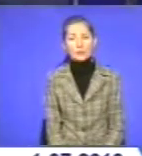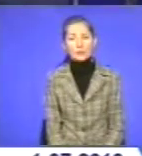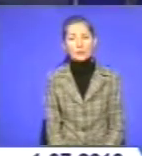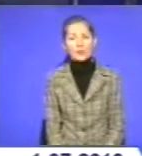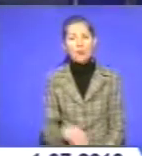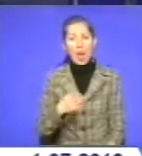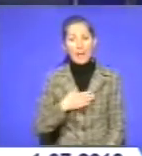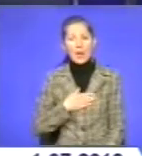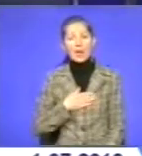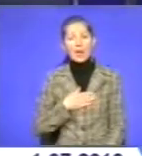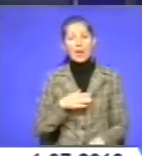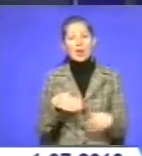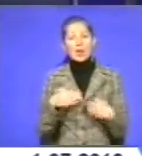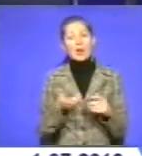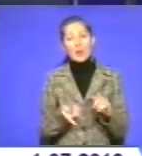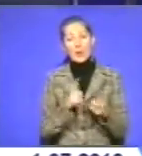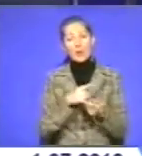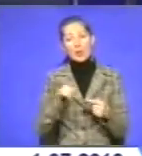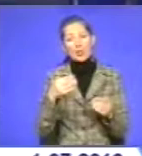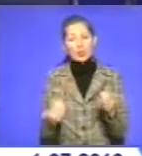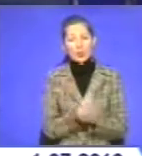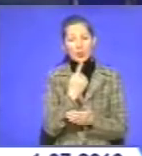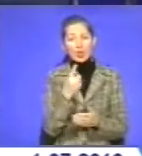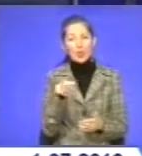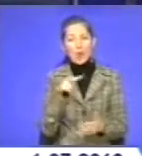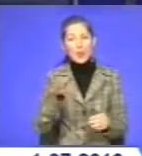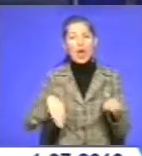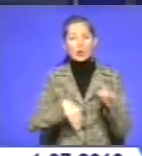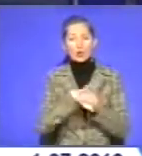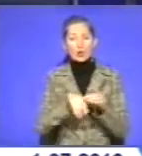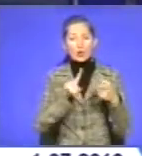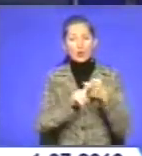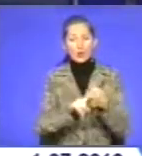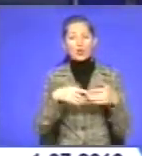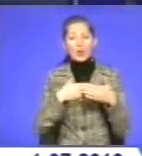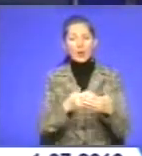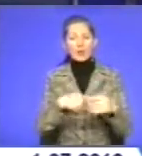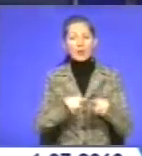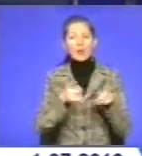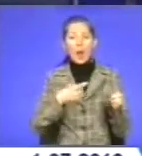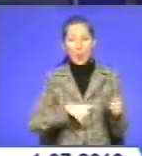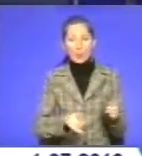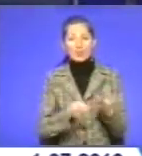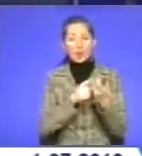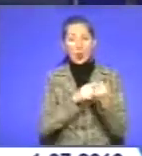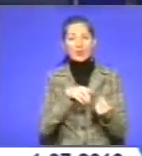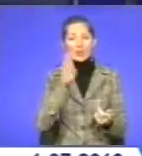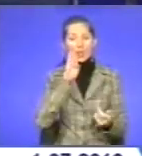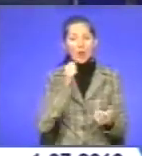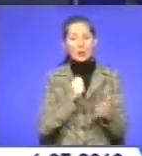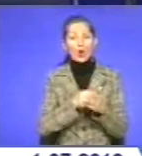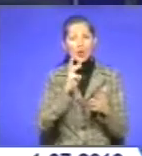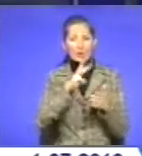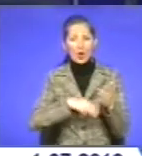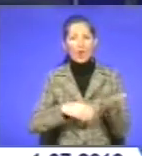І ми переходимо до інших вістей. З 1 липня у відпустку у зв'язку з вагітністю та пологами зараховуватимуть жінкам до